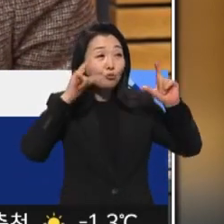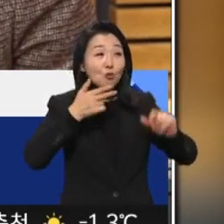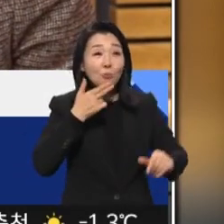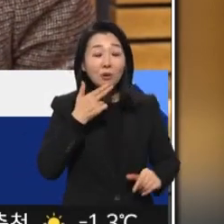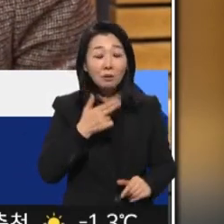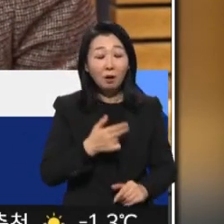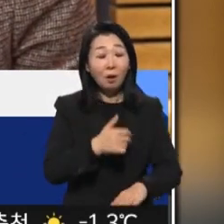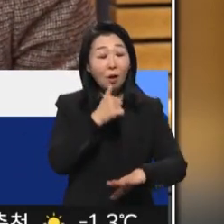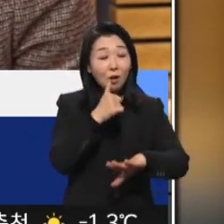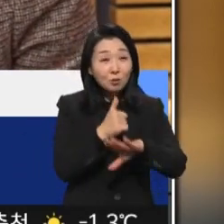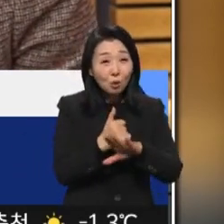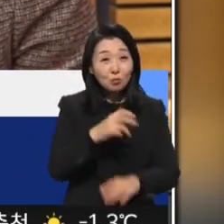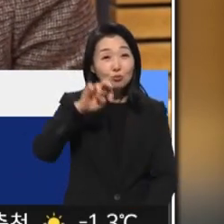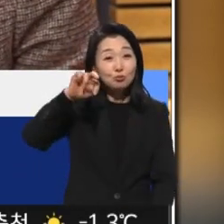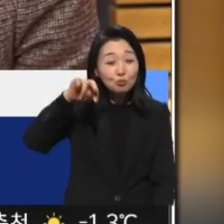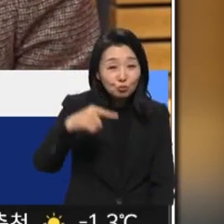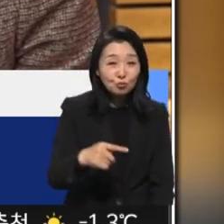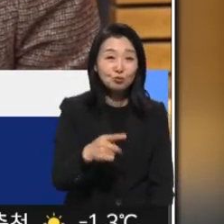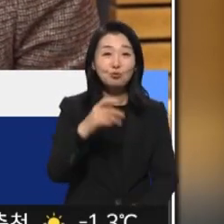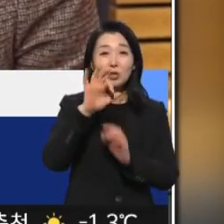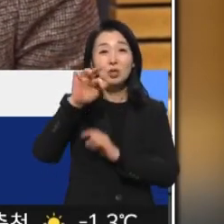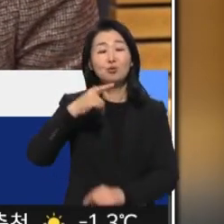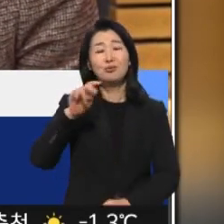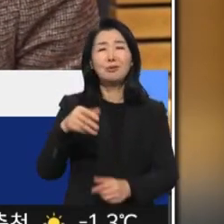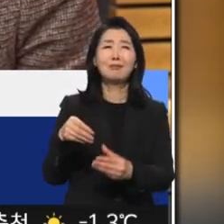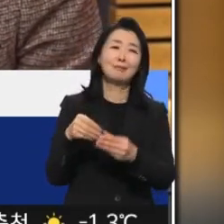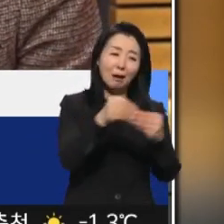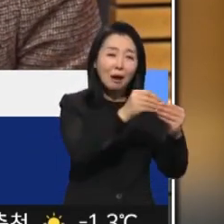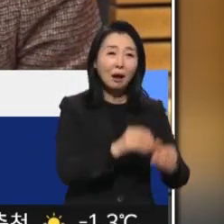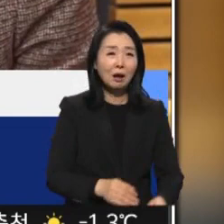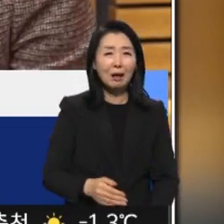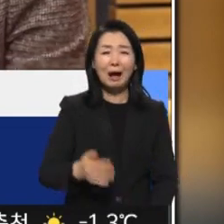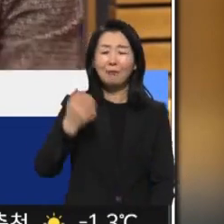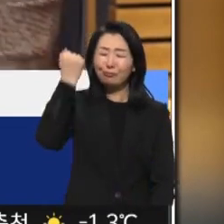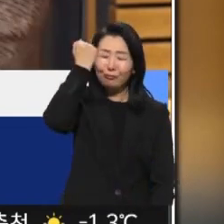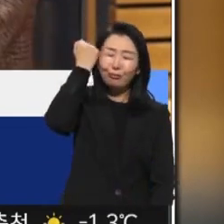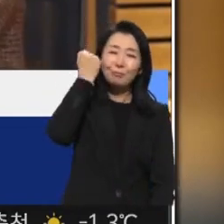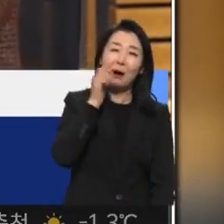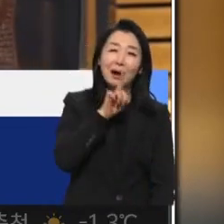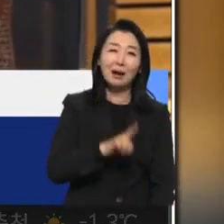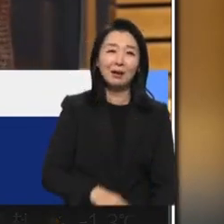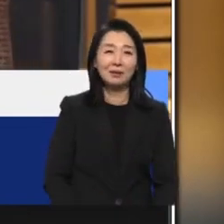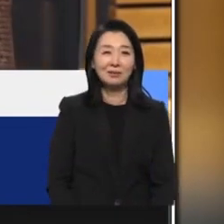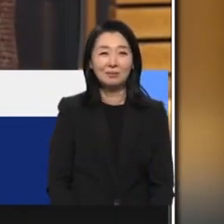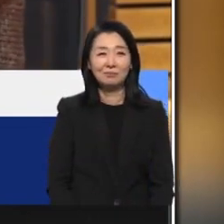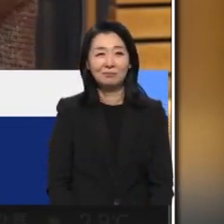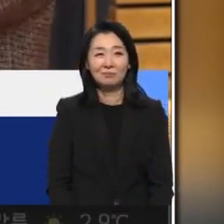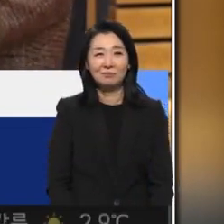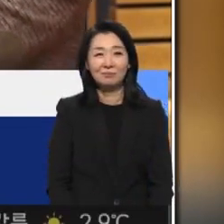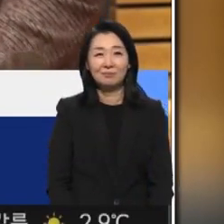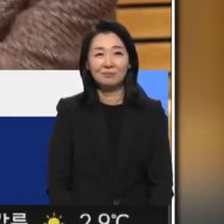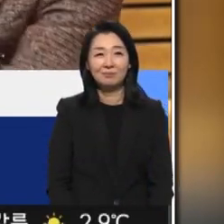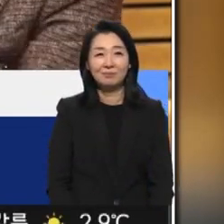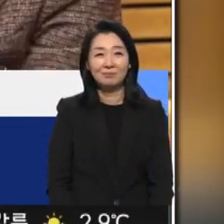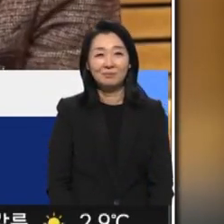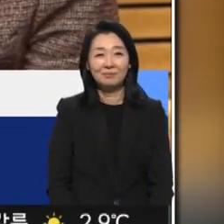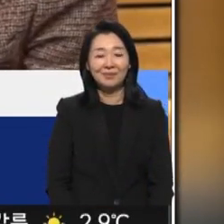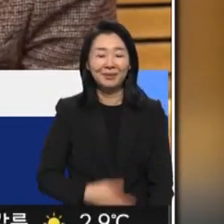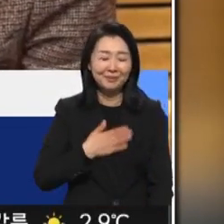영입해라. 그러면 하는 얘기가 아, 우리도 골치 아프다 이거예요. 그런 분들은. 그러니까 이